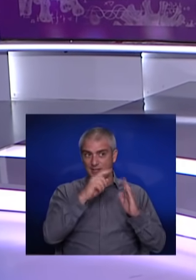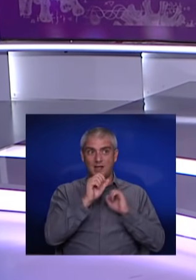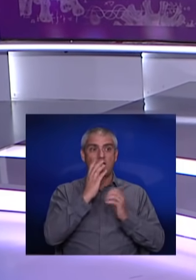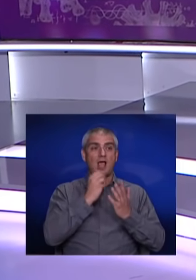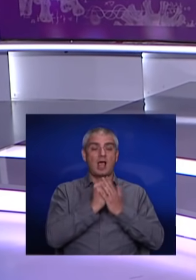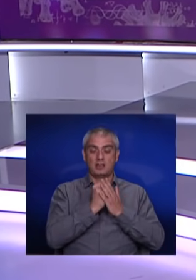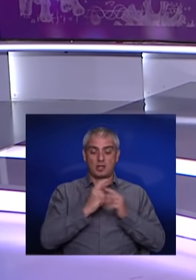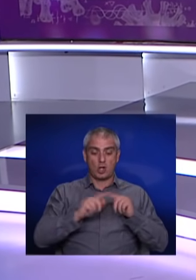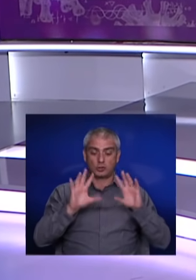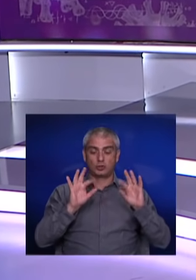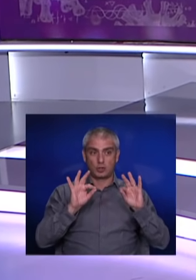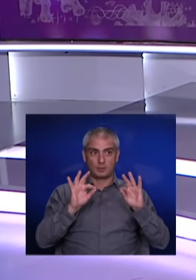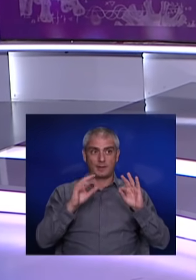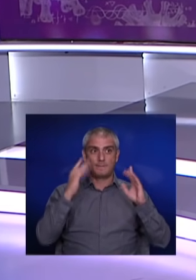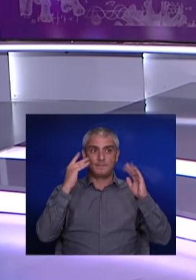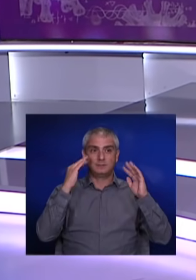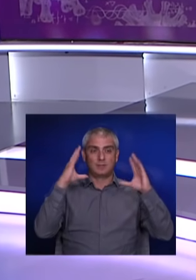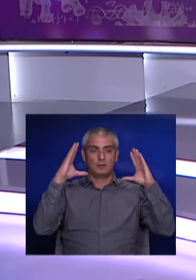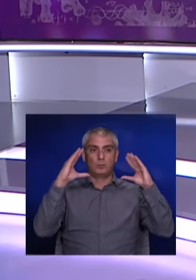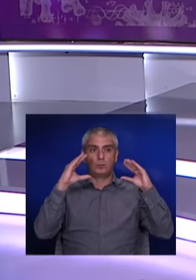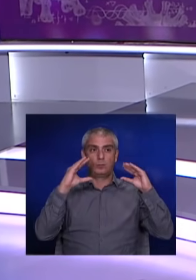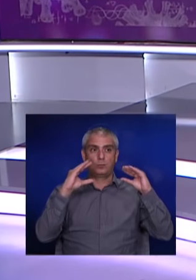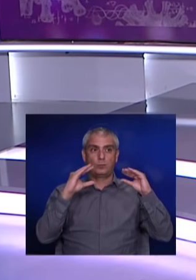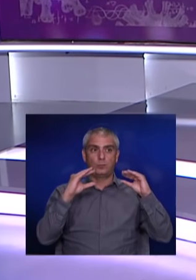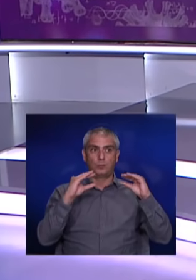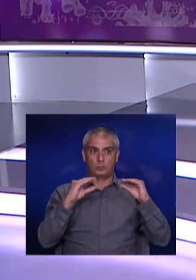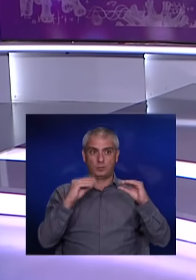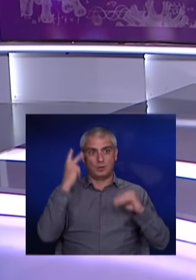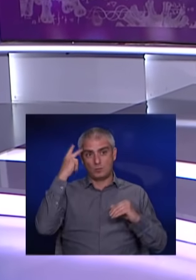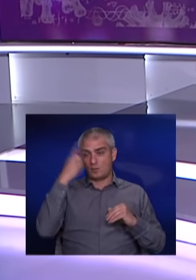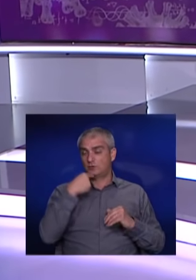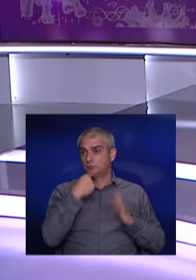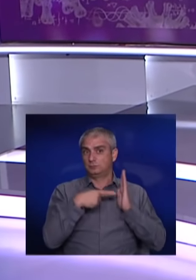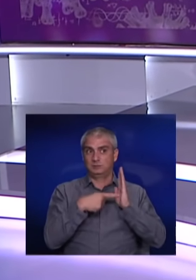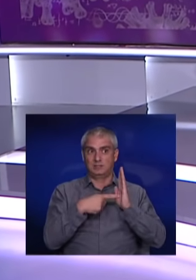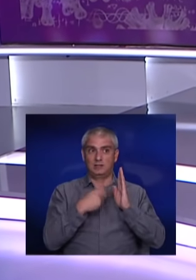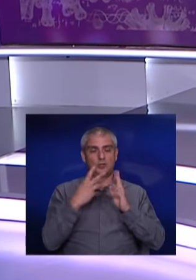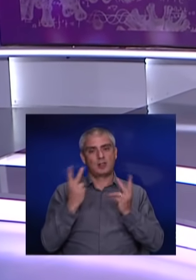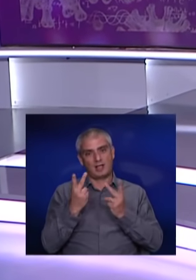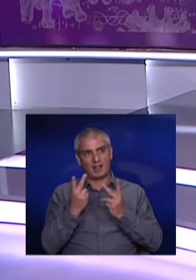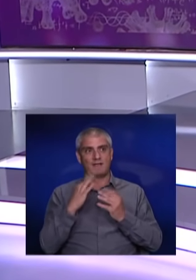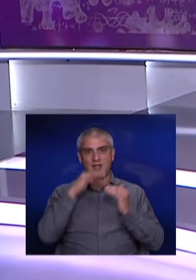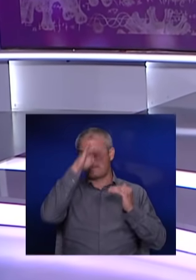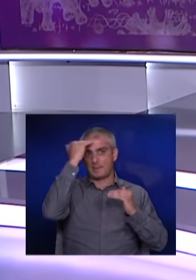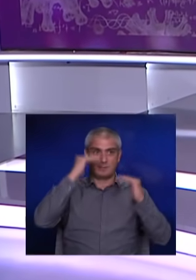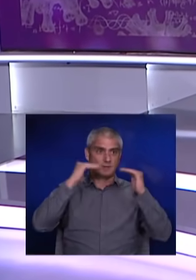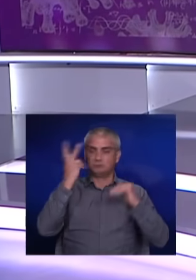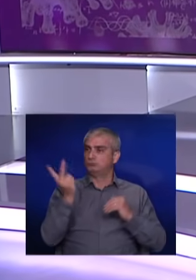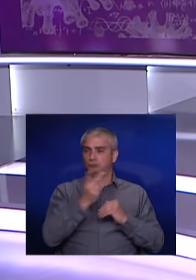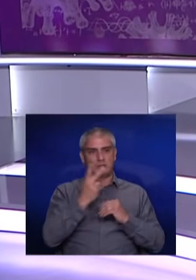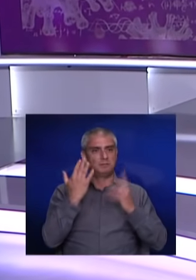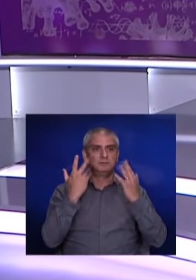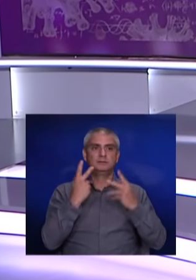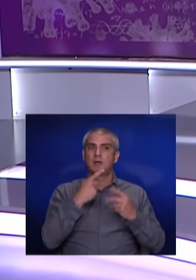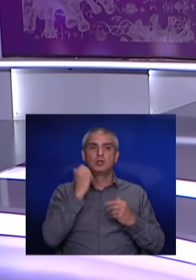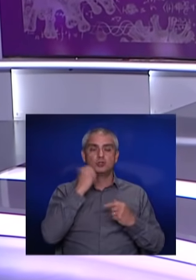לסוף חודש אוקטובר, המספר הזה יקטן בשיעור ניכר. פרופסור סגל מציג תרחיש מקל ותרחיש מחמיר, ובשניהם מספר המאומתים